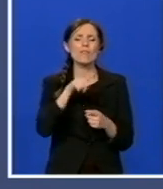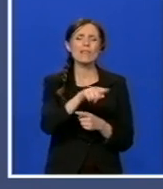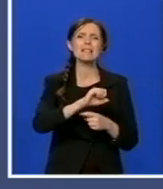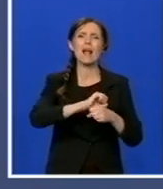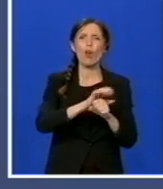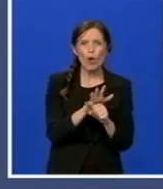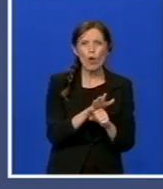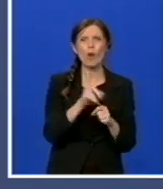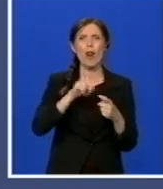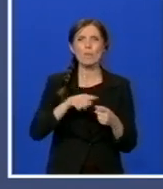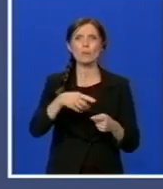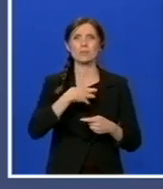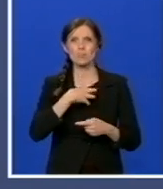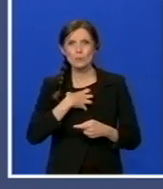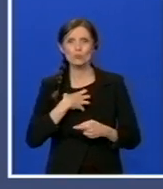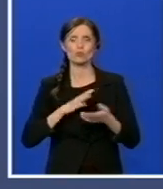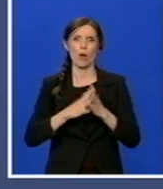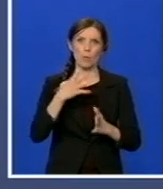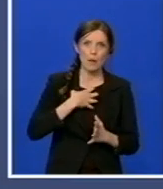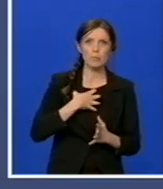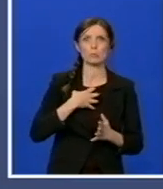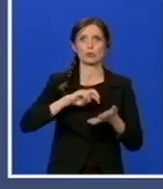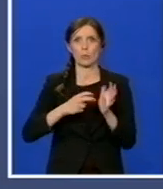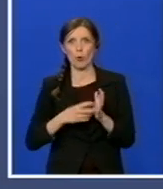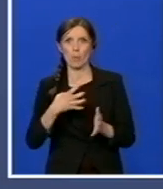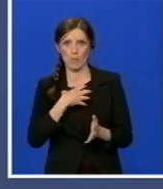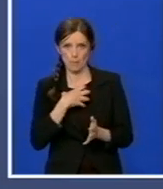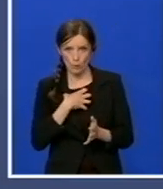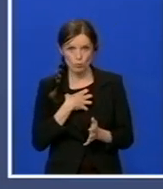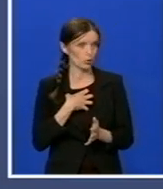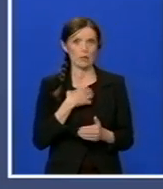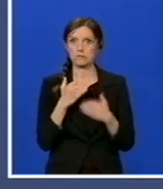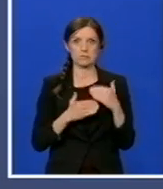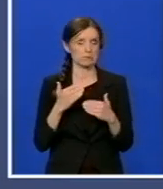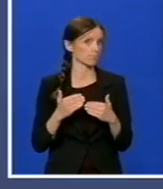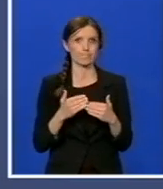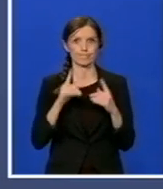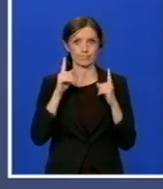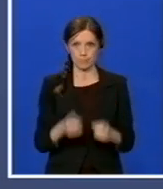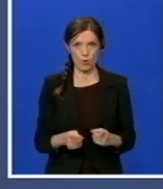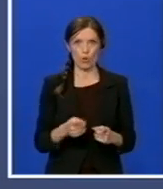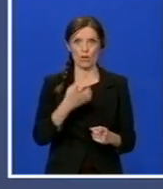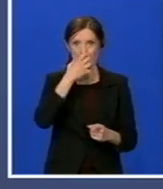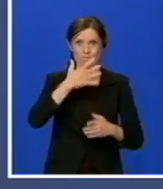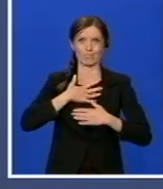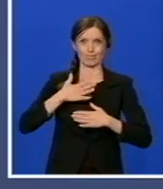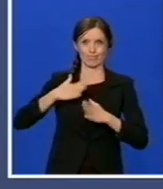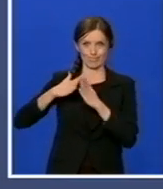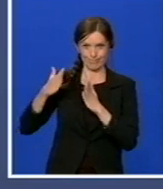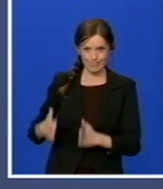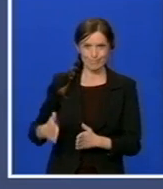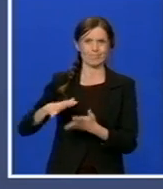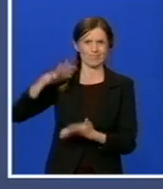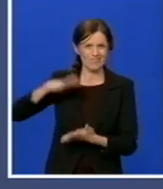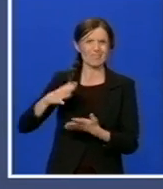promena na plućima koji u jednom momentu zahtevaju i primenu respiratora, odnosno mehaničke ventilacije, ali ne samo